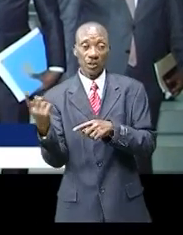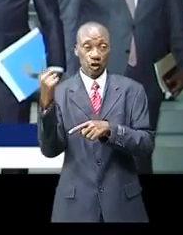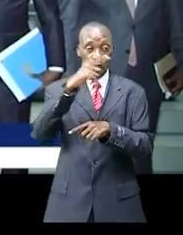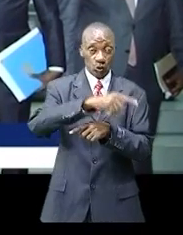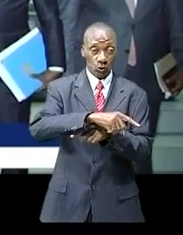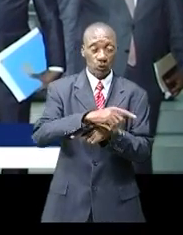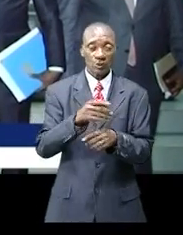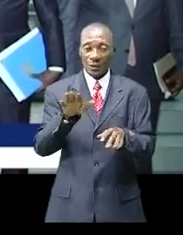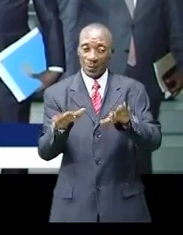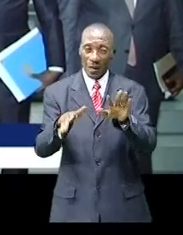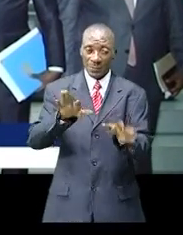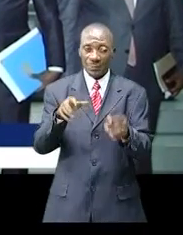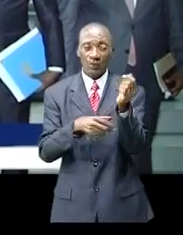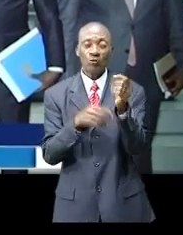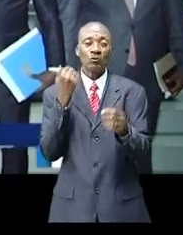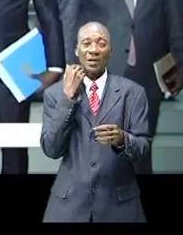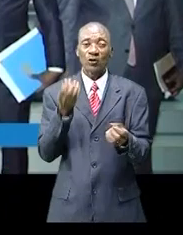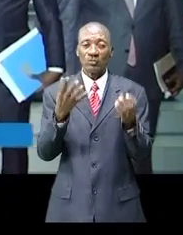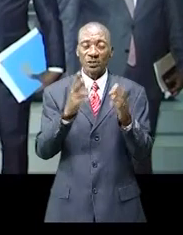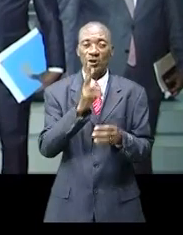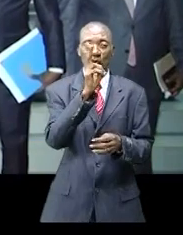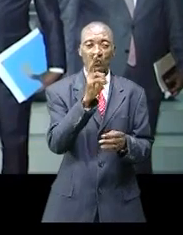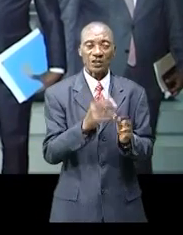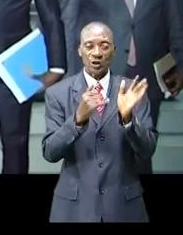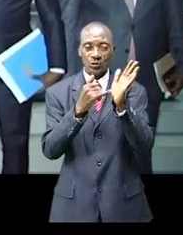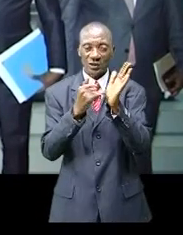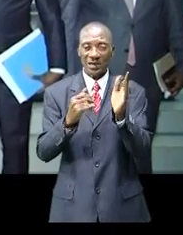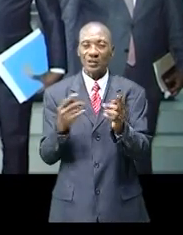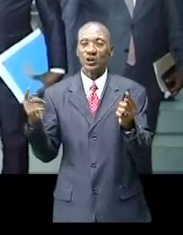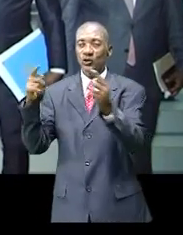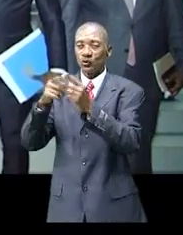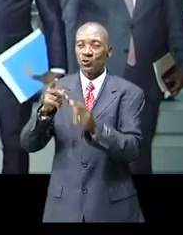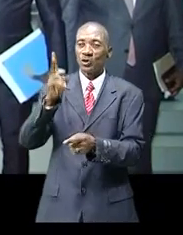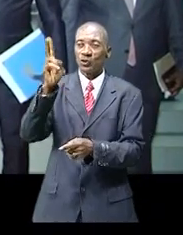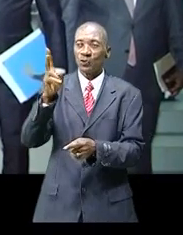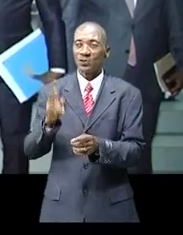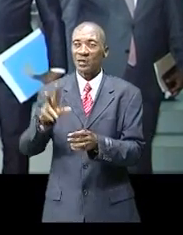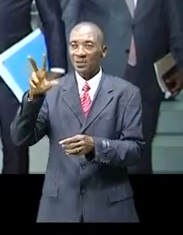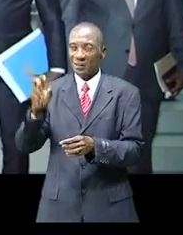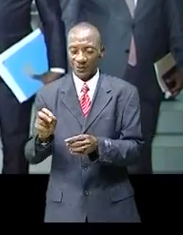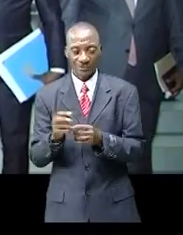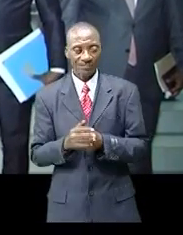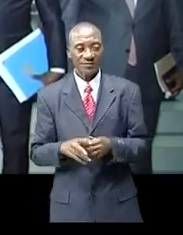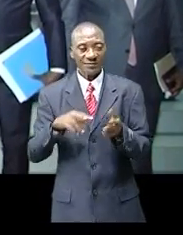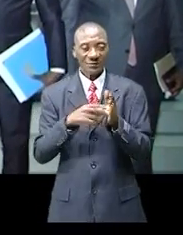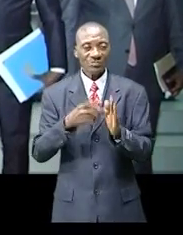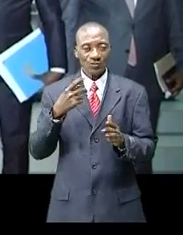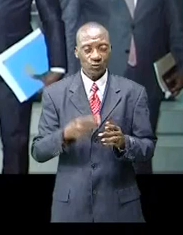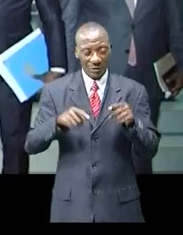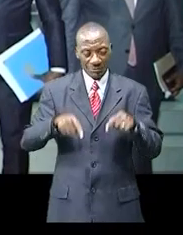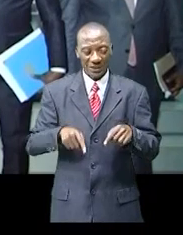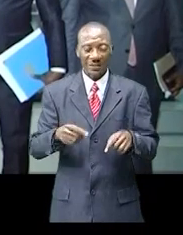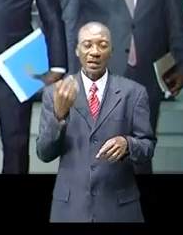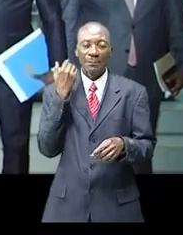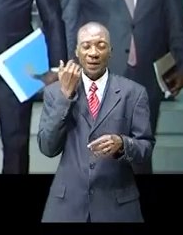nage entre 260 à 230. Donc c'est pour vous dire que cette deuxième vague